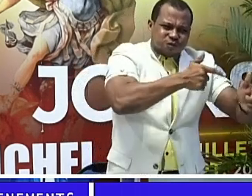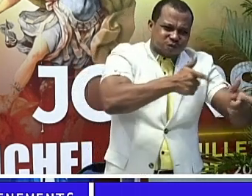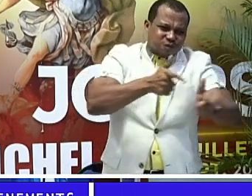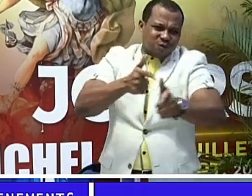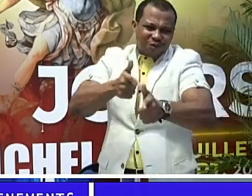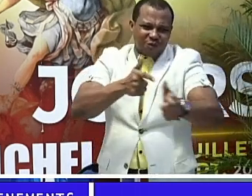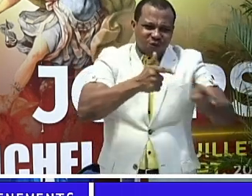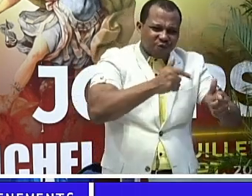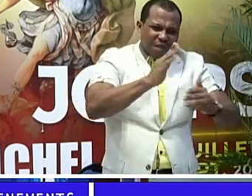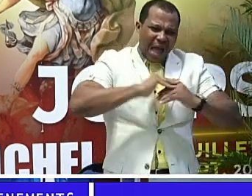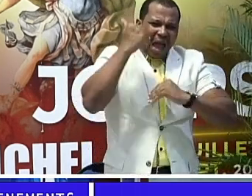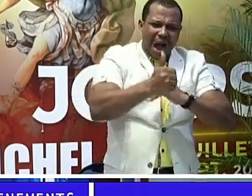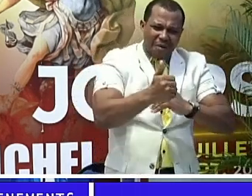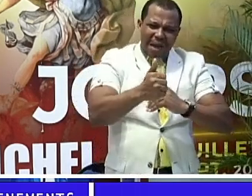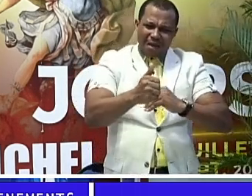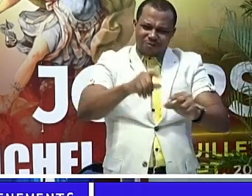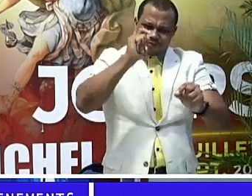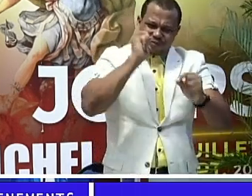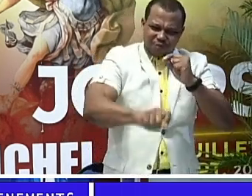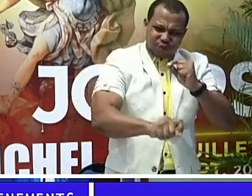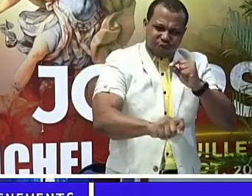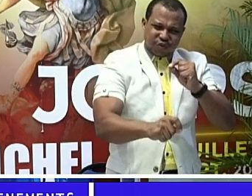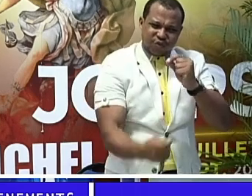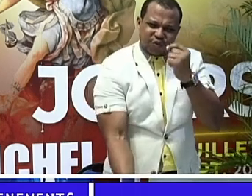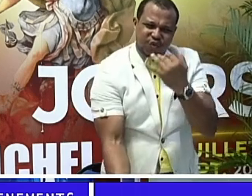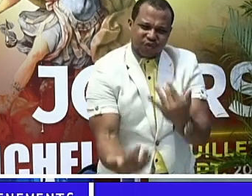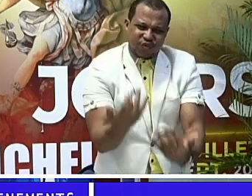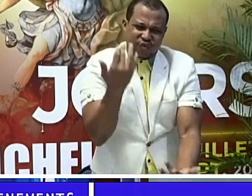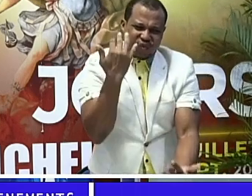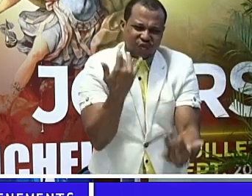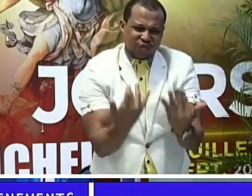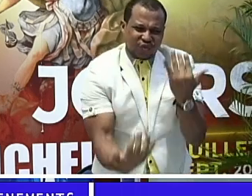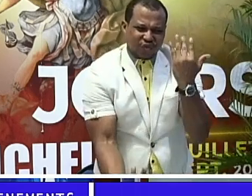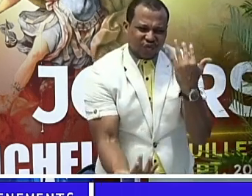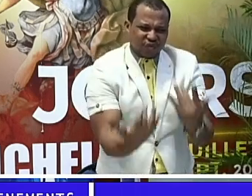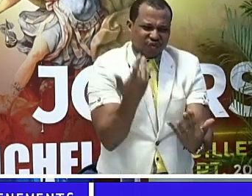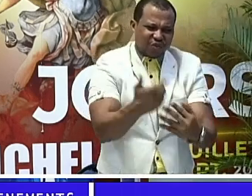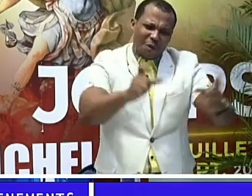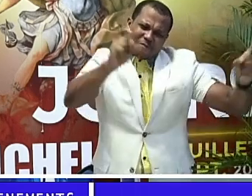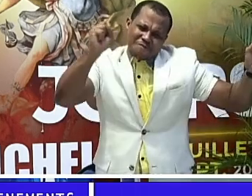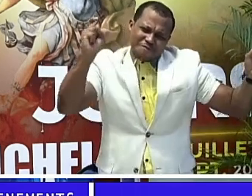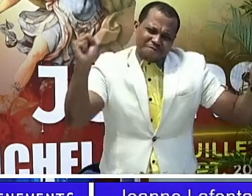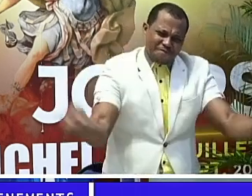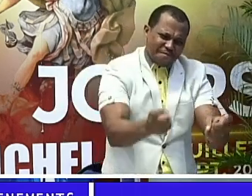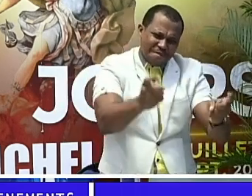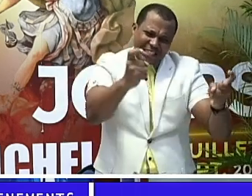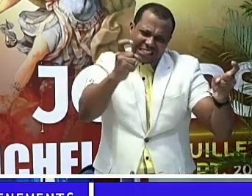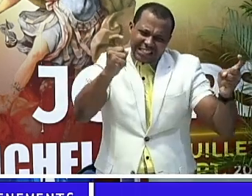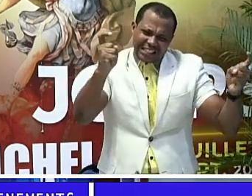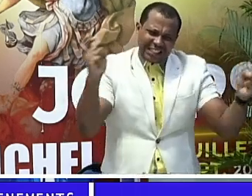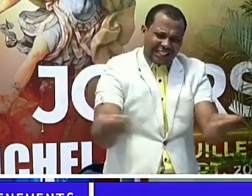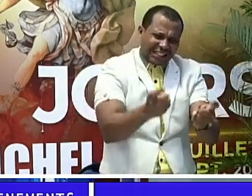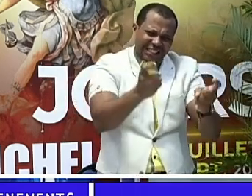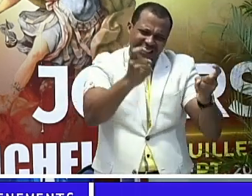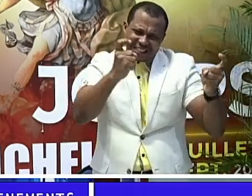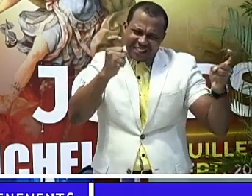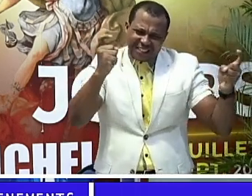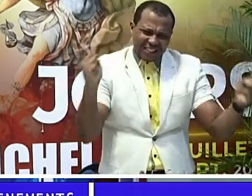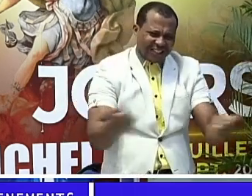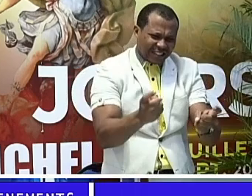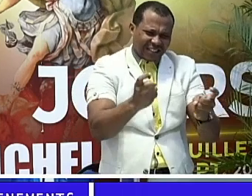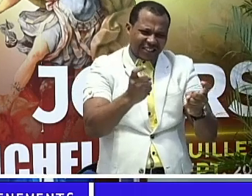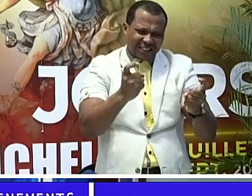carbonisée. C'est un niveau de violence, de méchanceté.